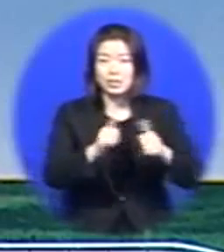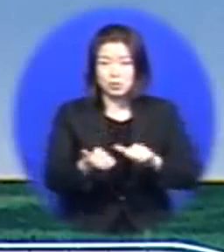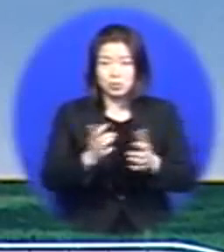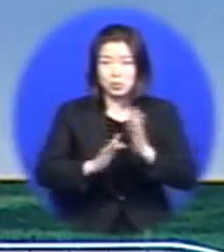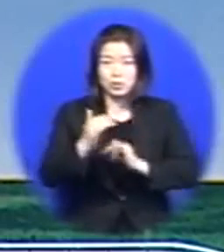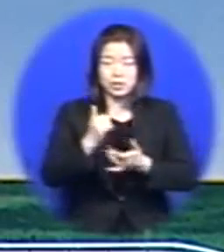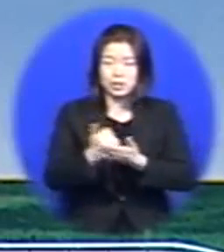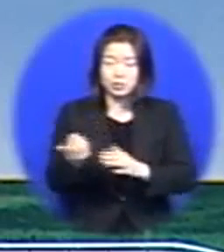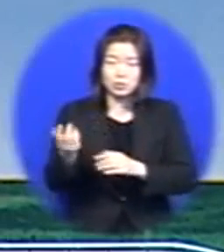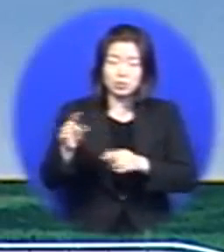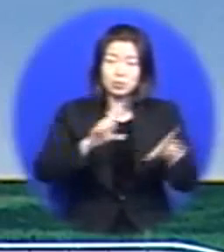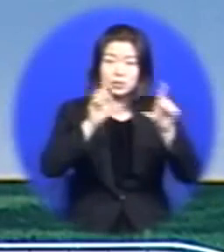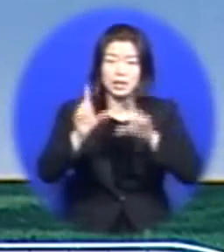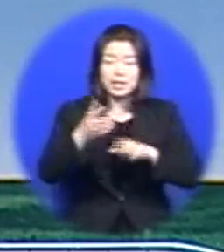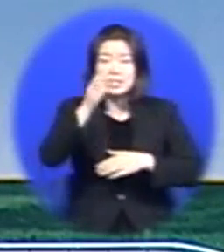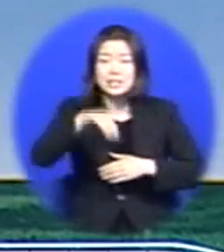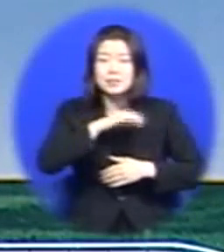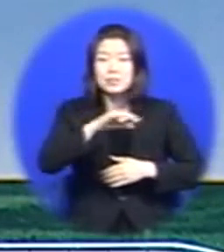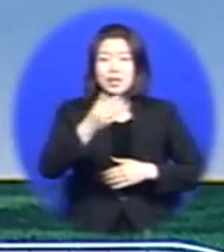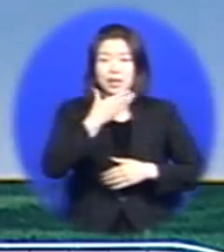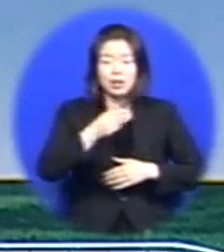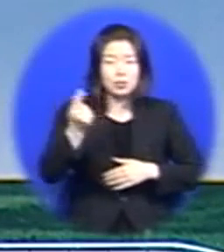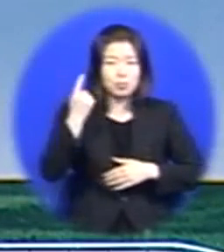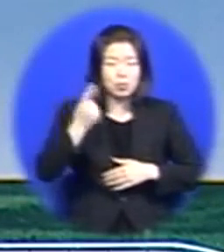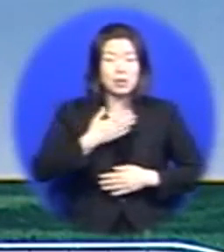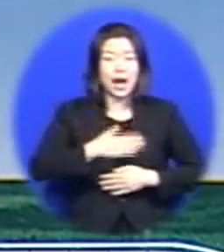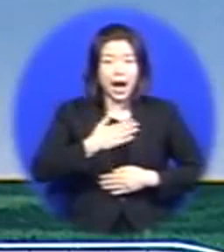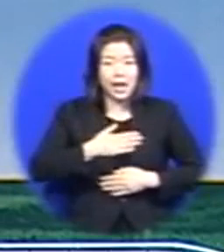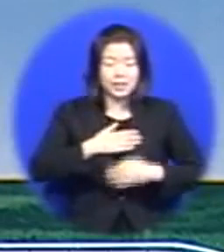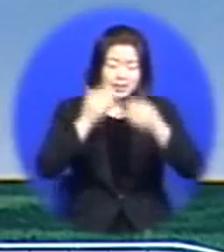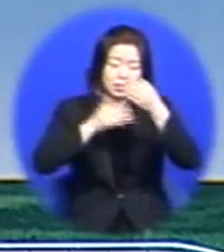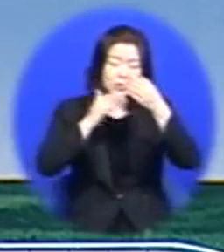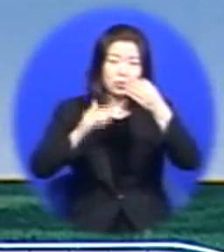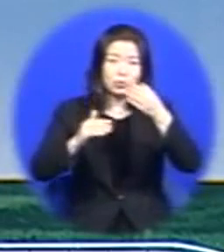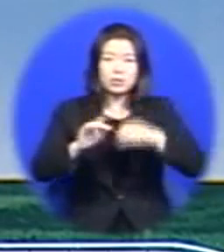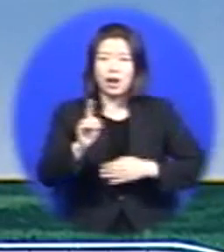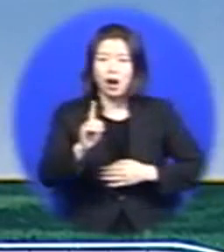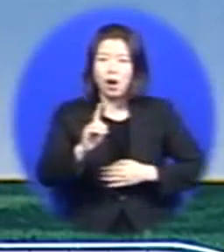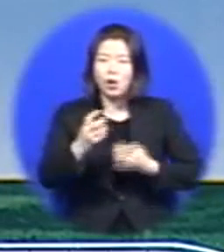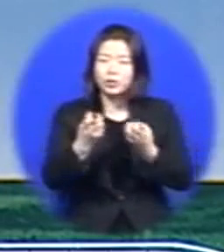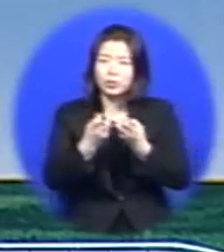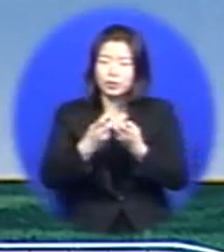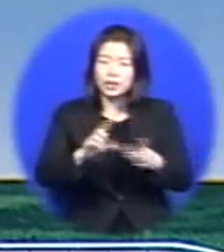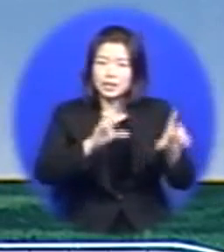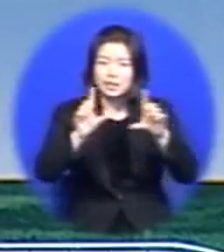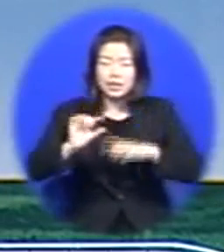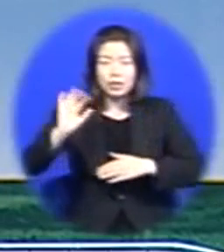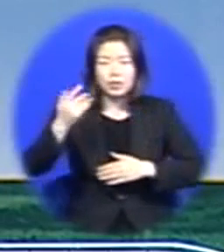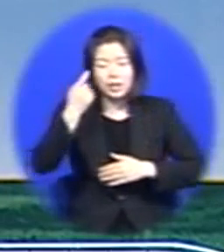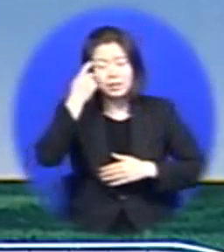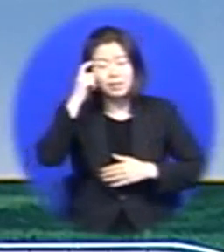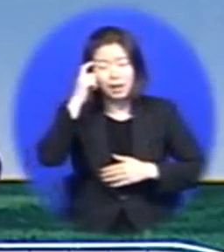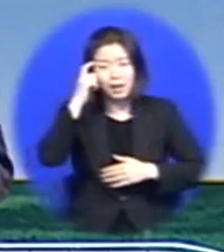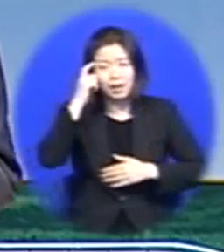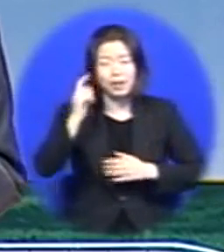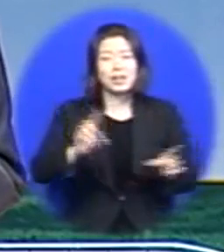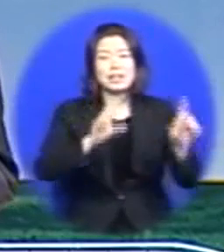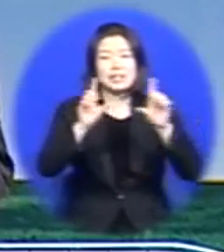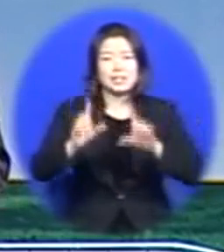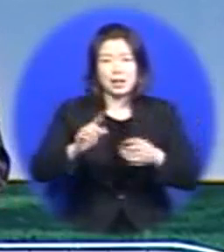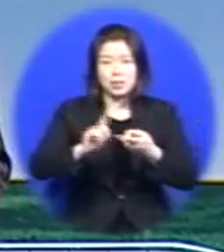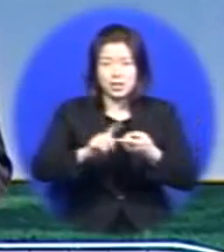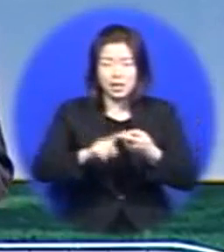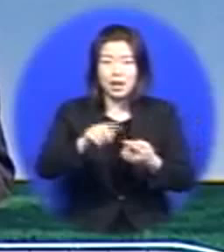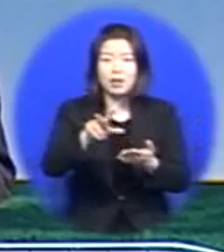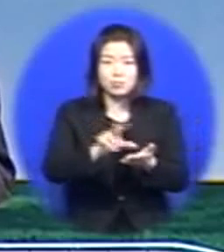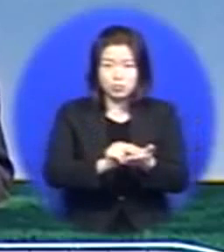사는 십자가의 복음을 안 성도들은 어떻게 살아야 되는 건가 하는 거죠. 이제 삶에 대한